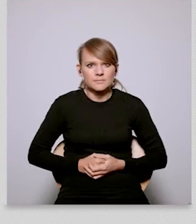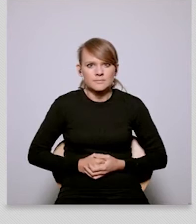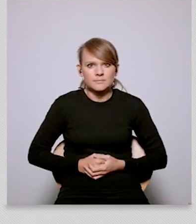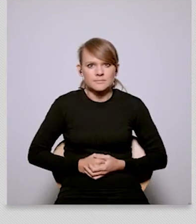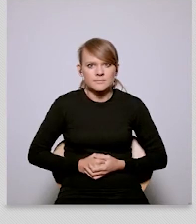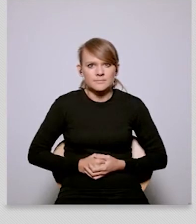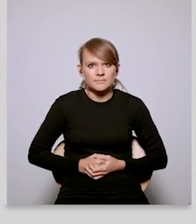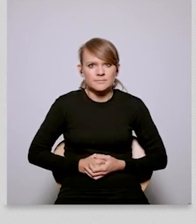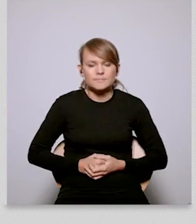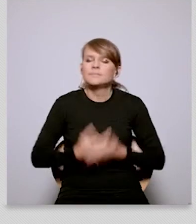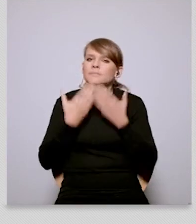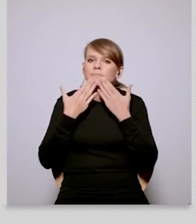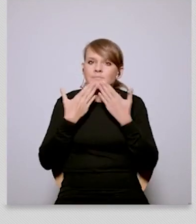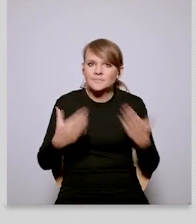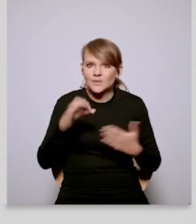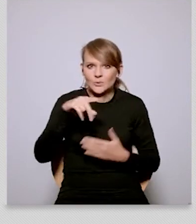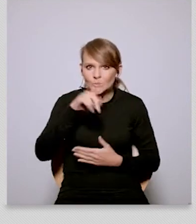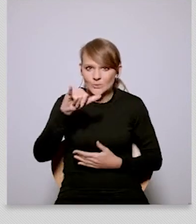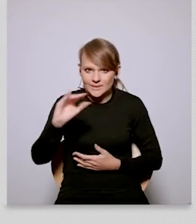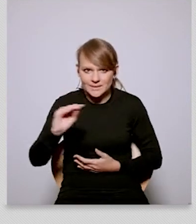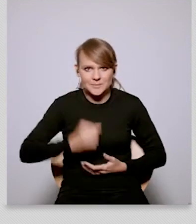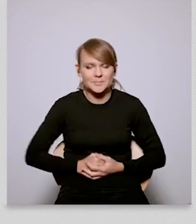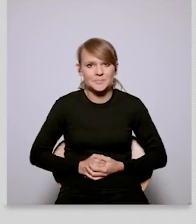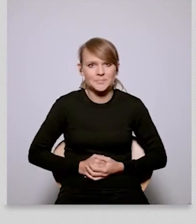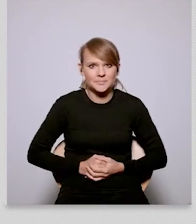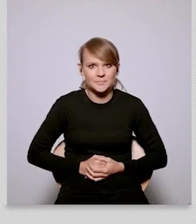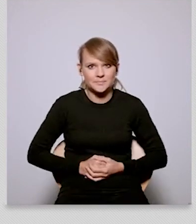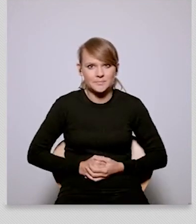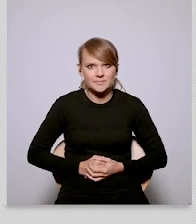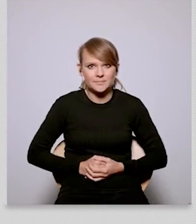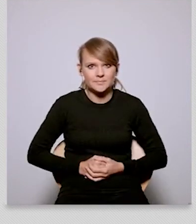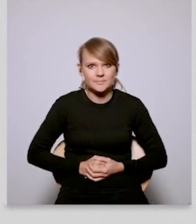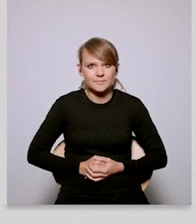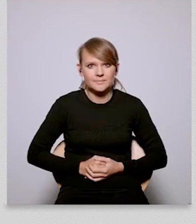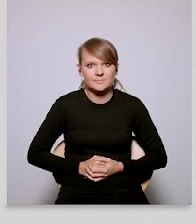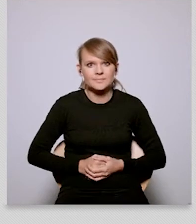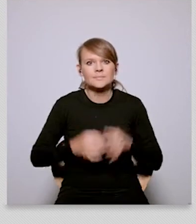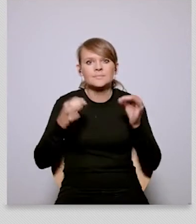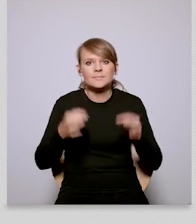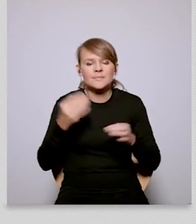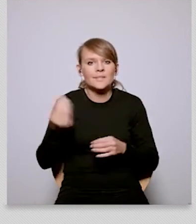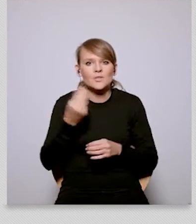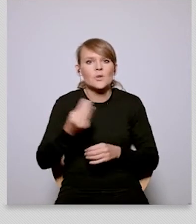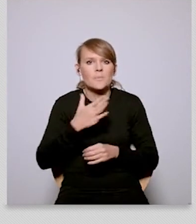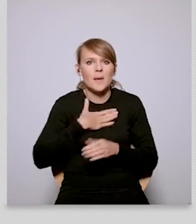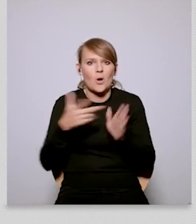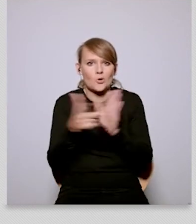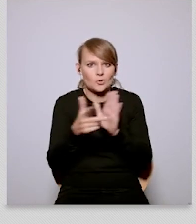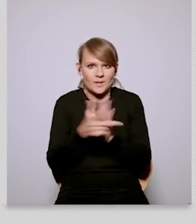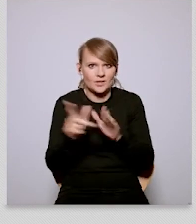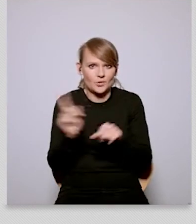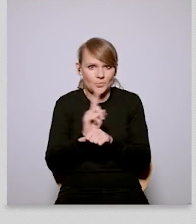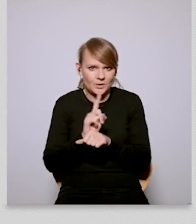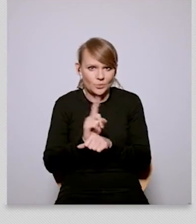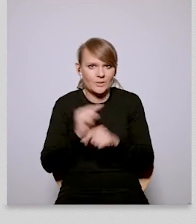dziękuję bardzo Suzy i ja chciałbym teraz mamy jeszcze 18 minut naszej